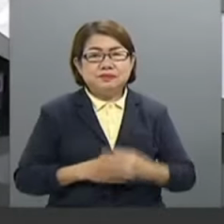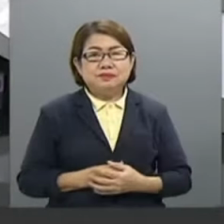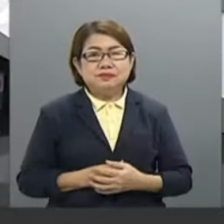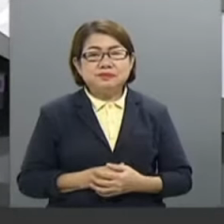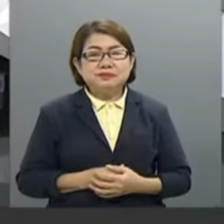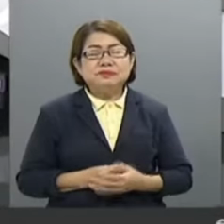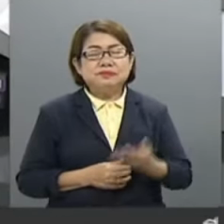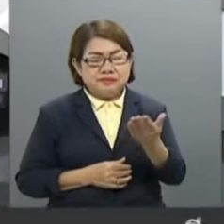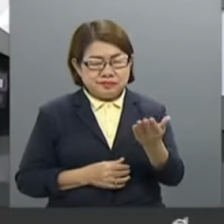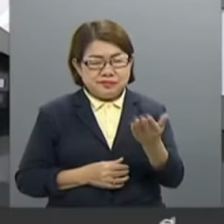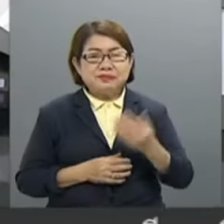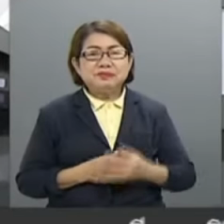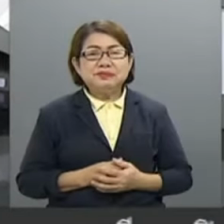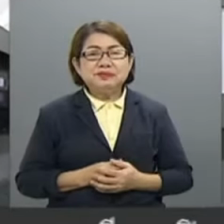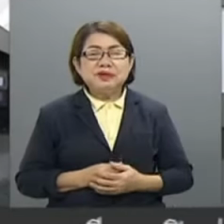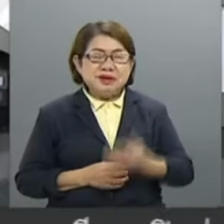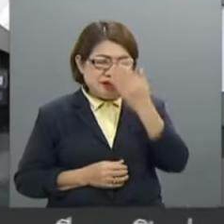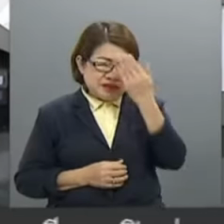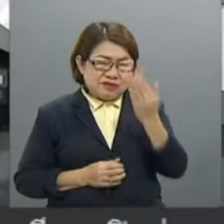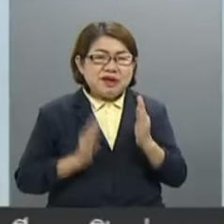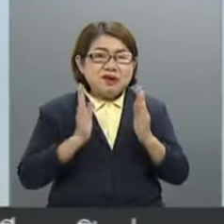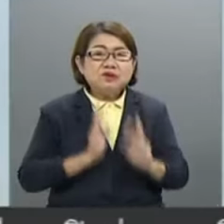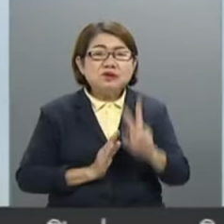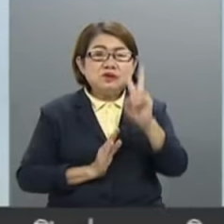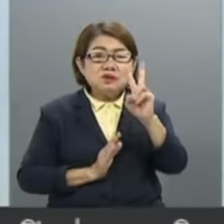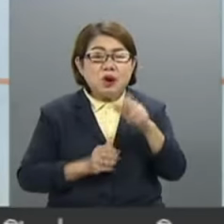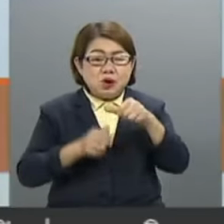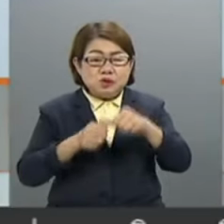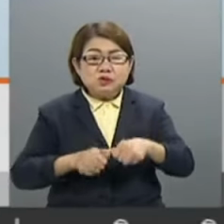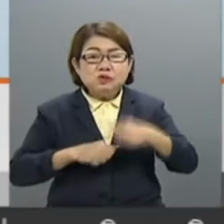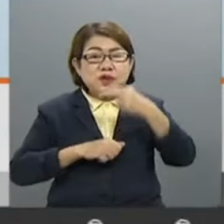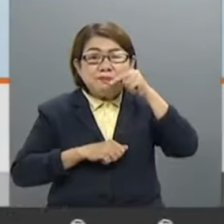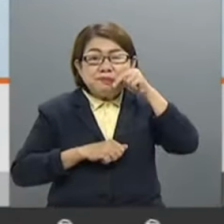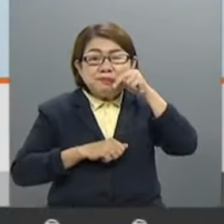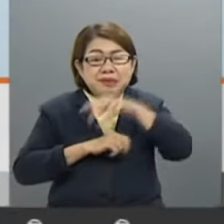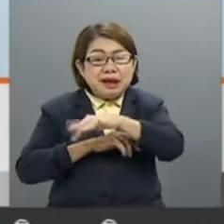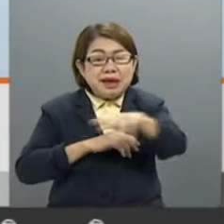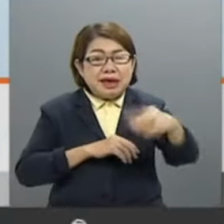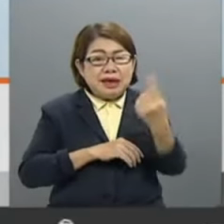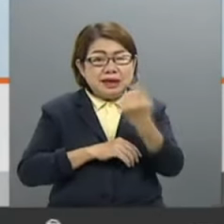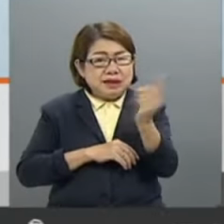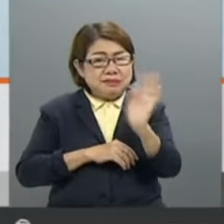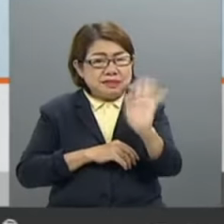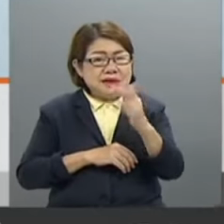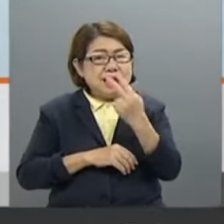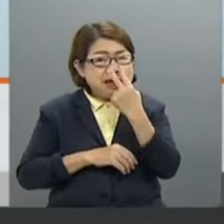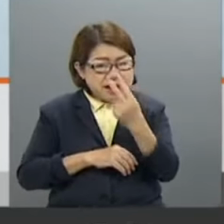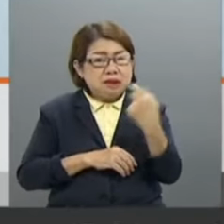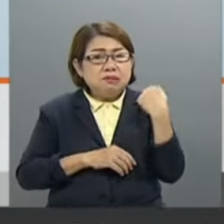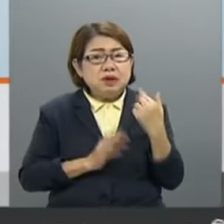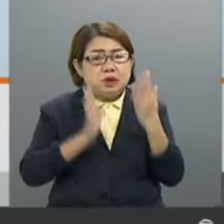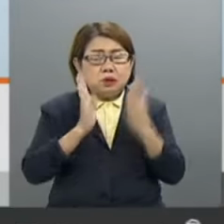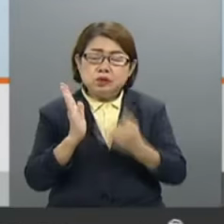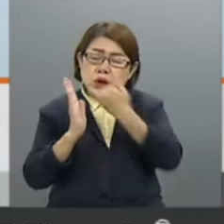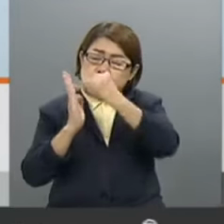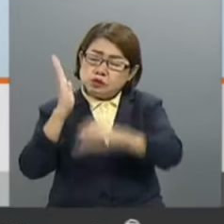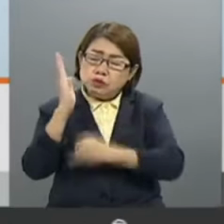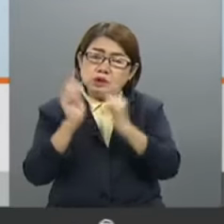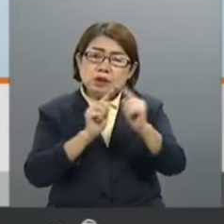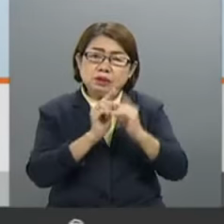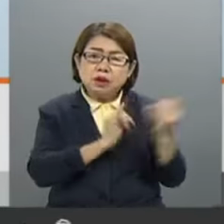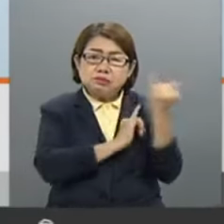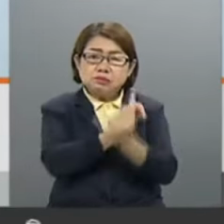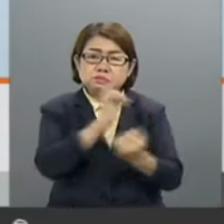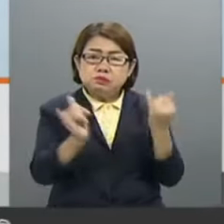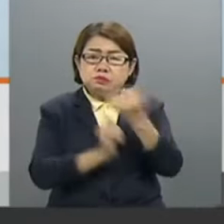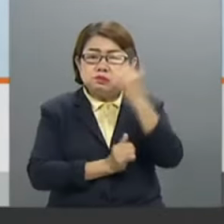ณีนาถาไม่ใช่แค่บริเวณชายหาดแสงจันทร์ที่นี่นะคะที่เราจะพบเห็นนักท่องเที่ยวจากหลายจังหวัดค่ะเดินทางมาที่นี่เพื่อให้กำลังใ